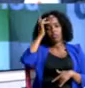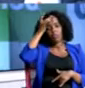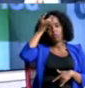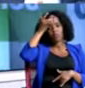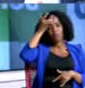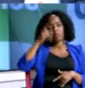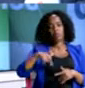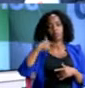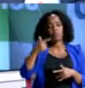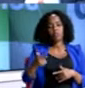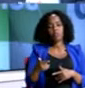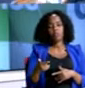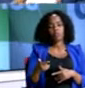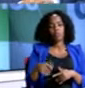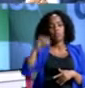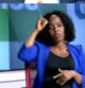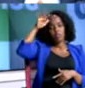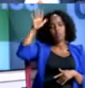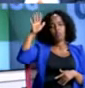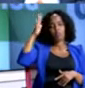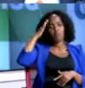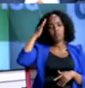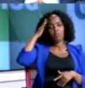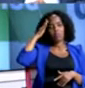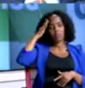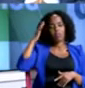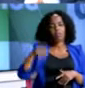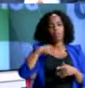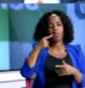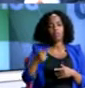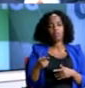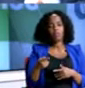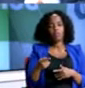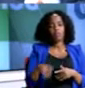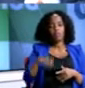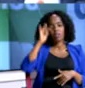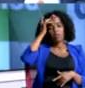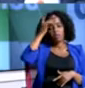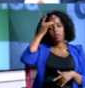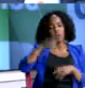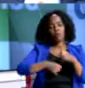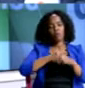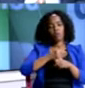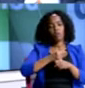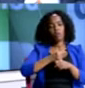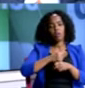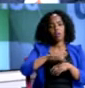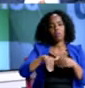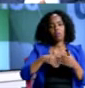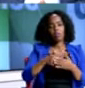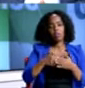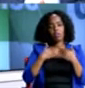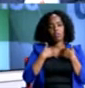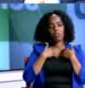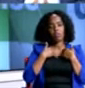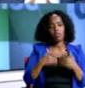akuma silekasu fi alamet namoni subanna qabden yakyanuti tibi adunya marabalga jiruda guyarra kana